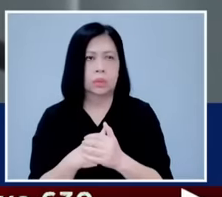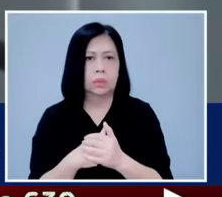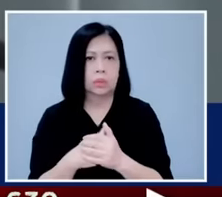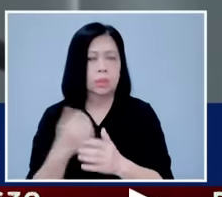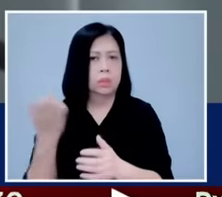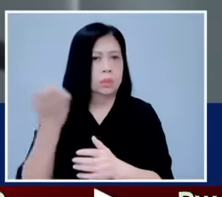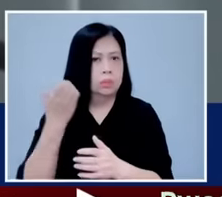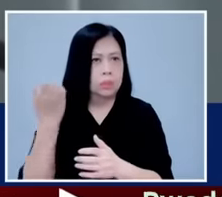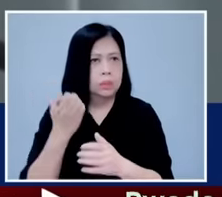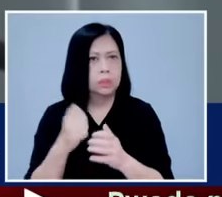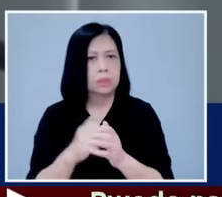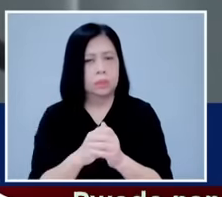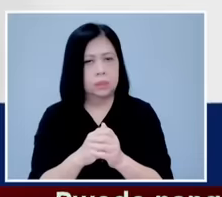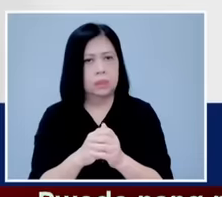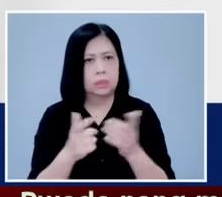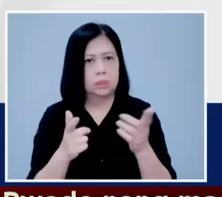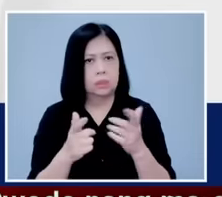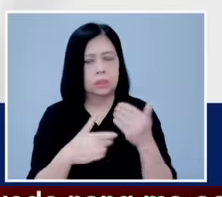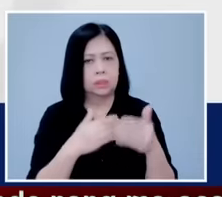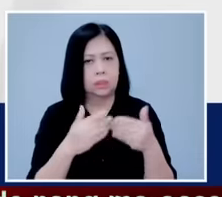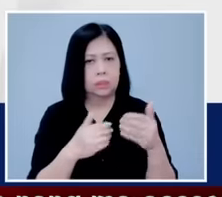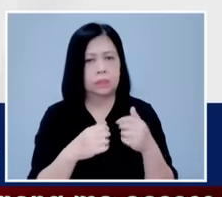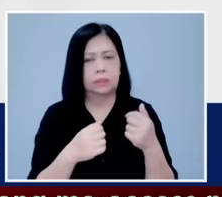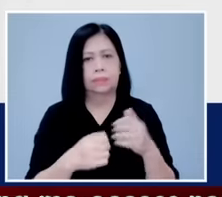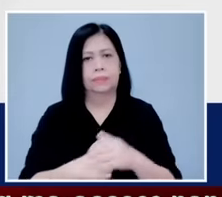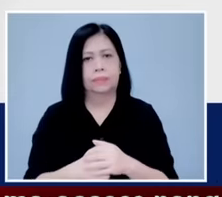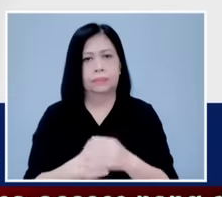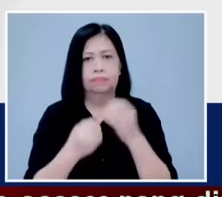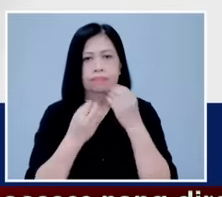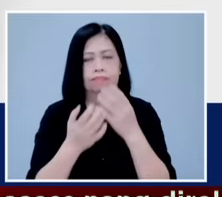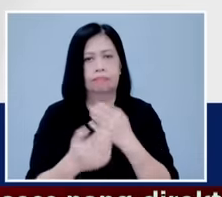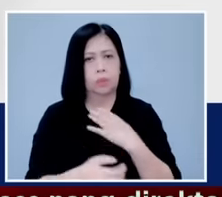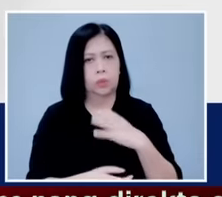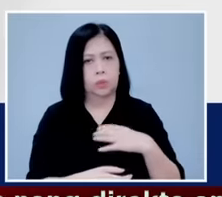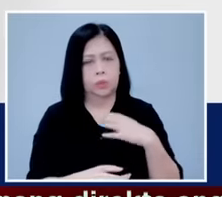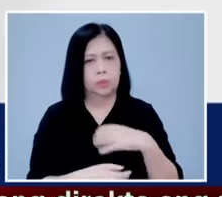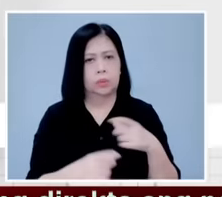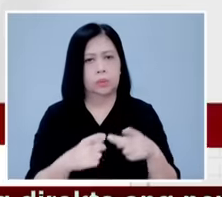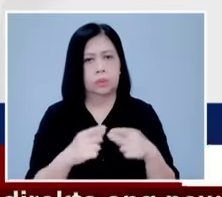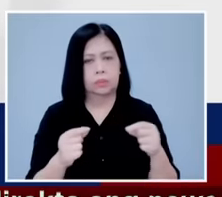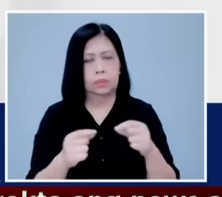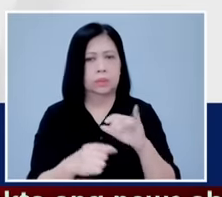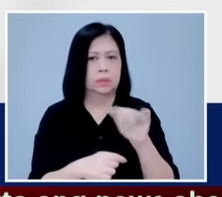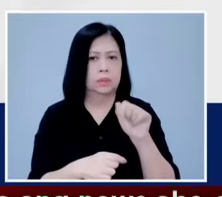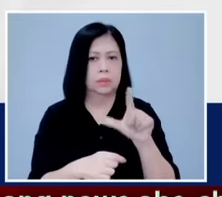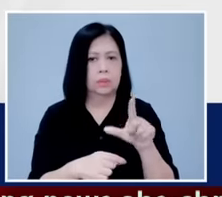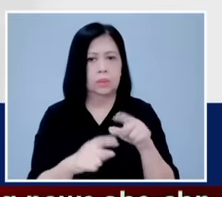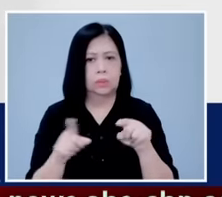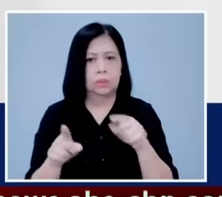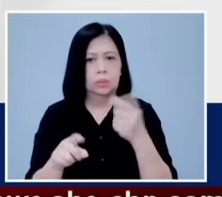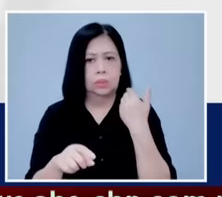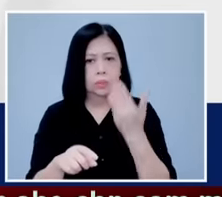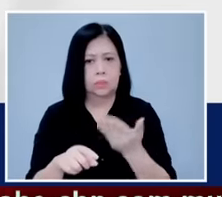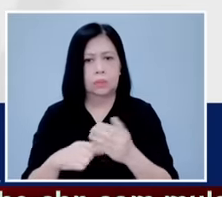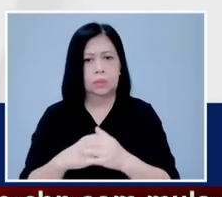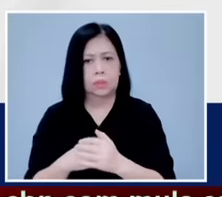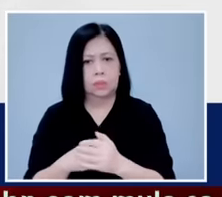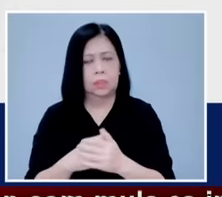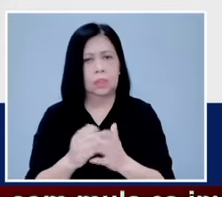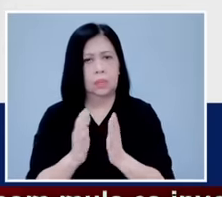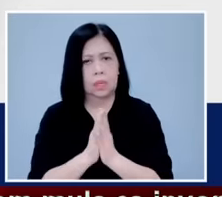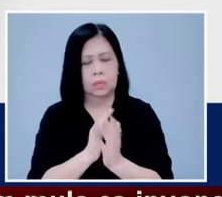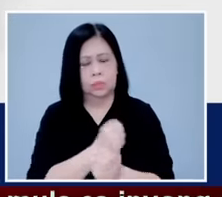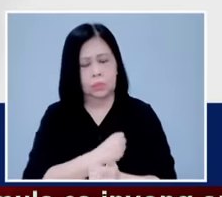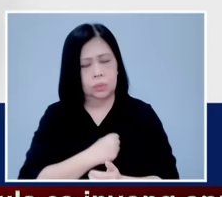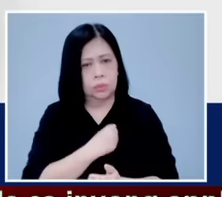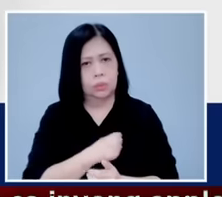emergency Shinkansen operations. Nagpaabot ng pakikiramay ang Japan Airlines sa mga nasawi at humingi ng